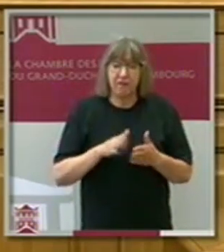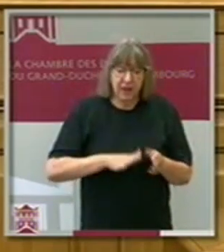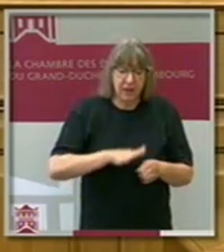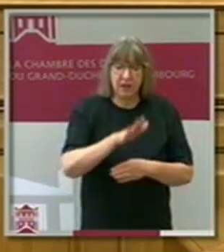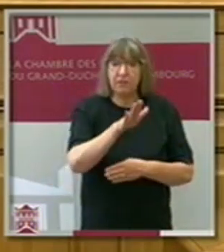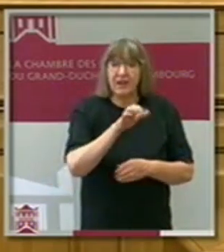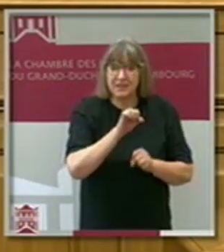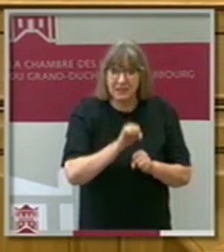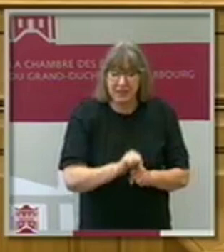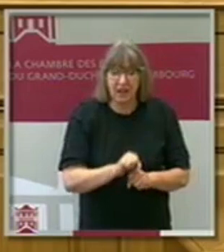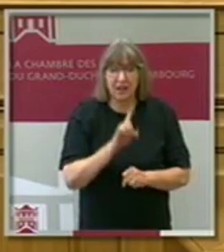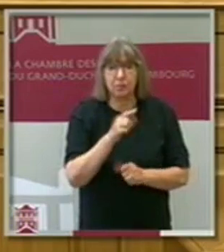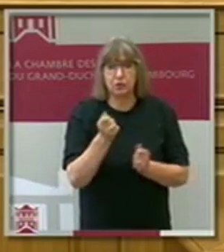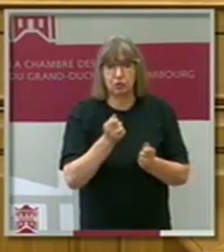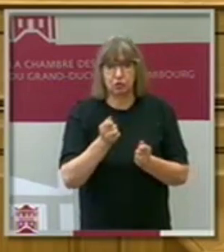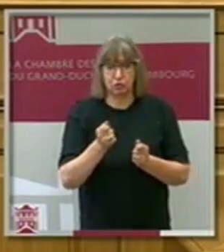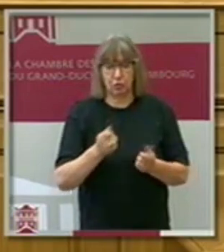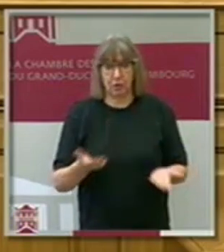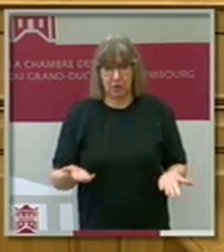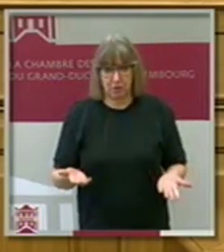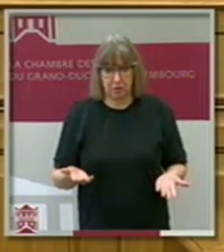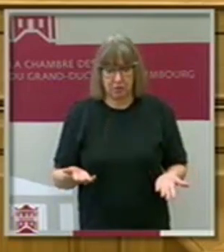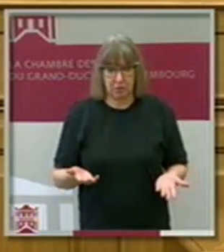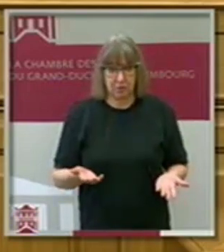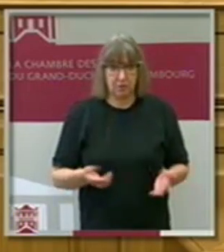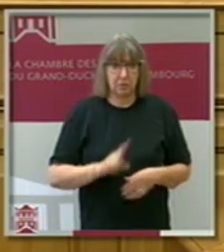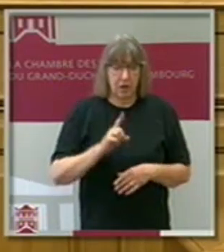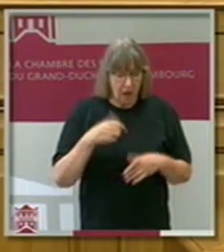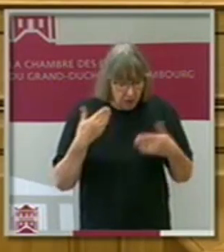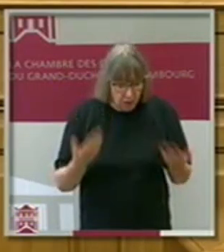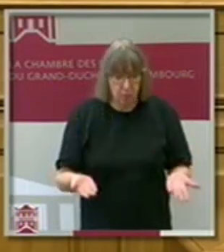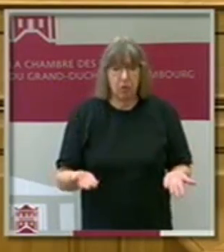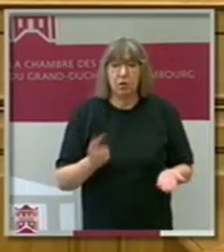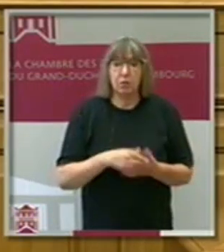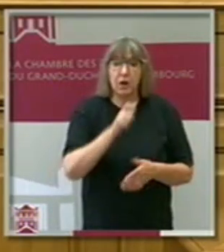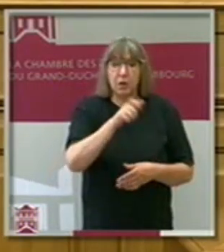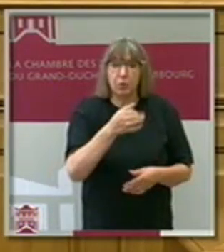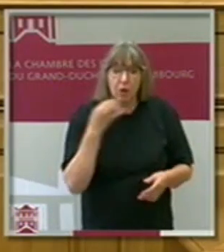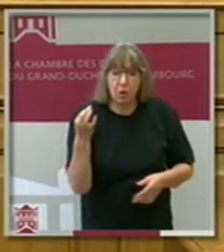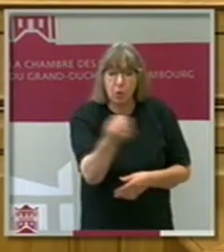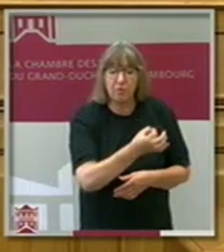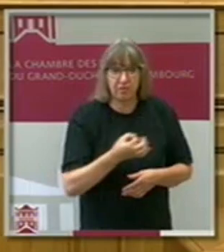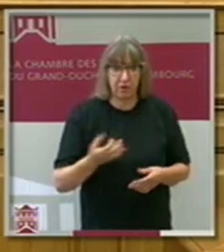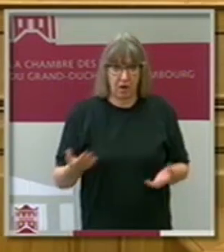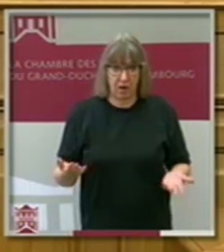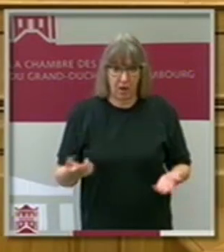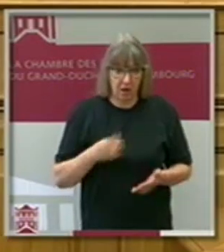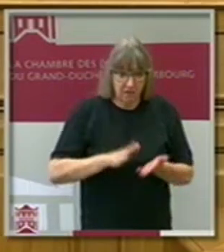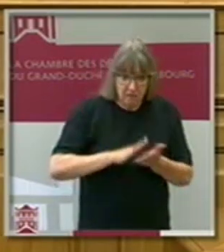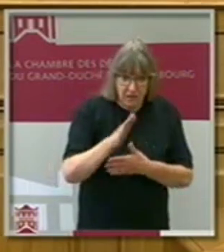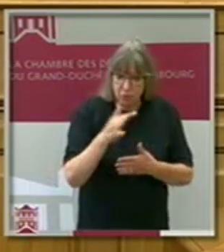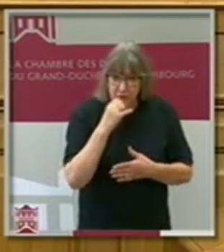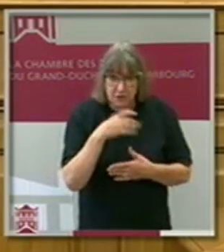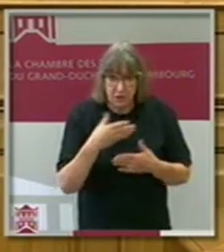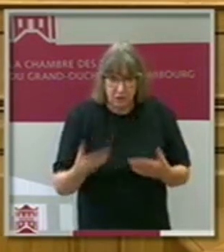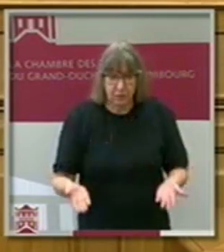die Frau schwätzen, sich mit der Frau auseinandersetzen, dass kontradiktorisch mit der Gesellschaft gif diskutiert gehen, und dass ihr nicht einfach kann immer einem